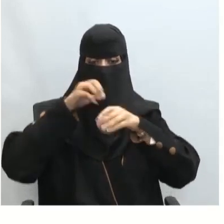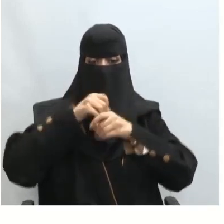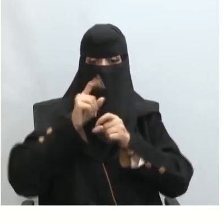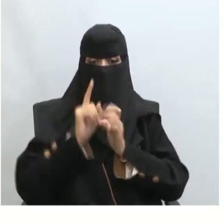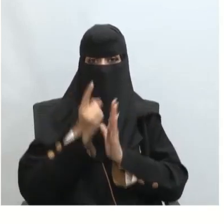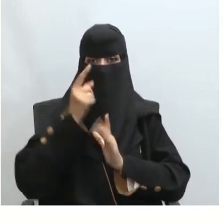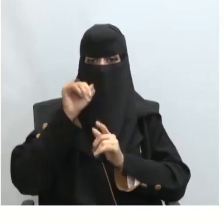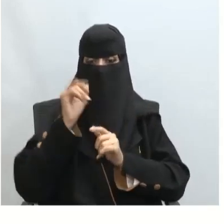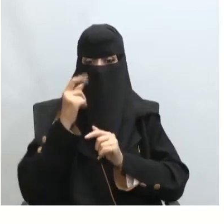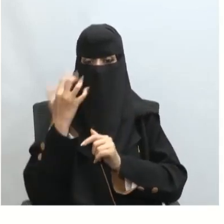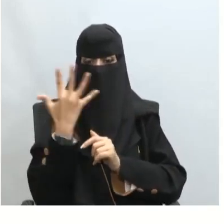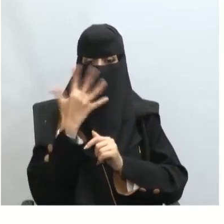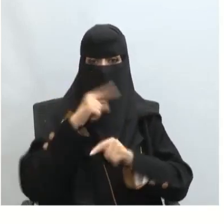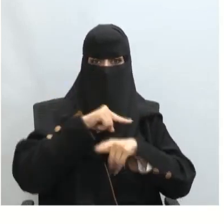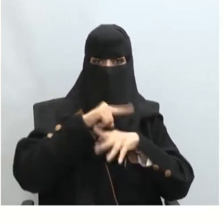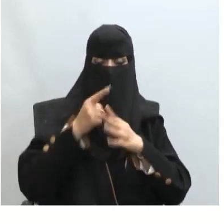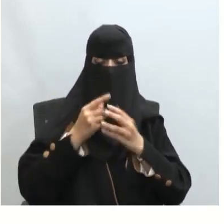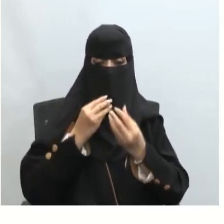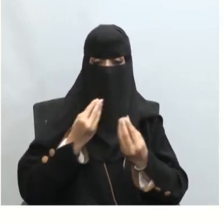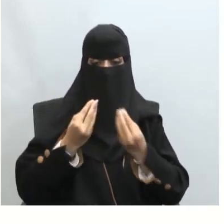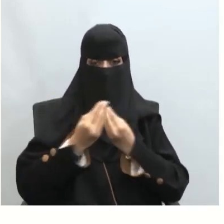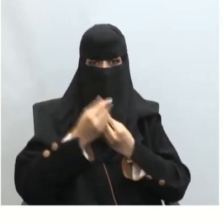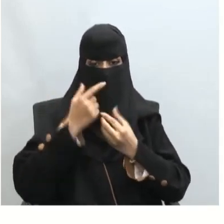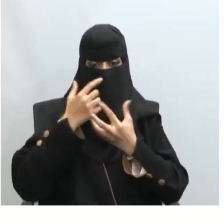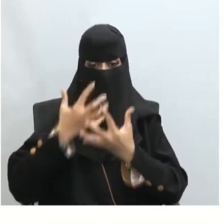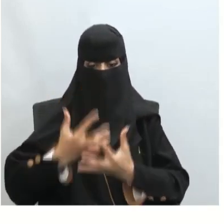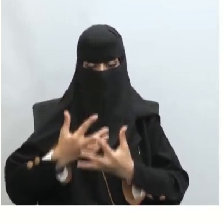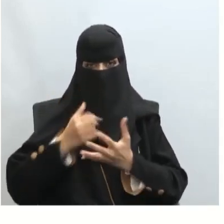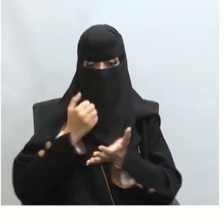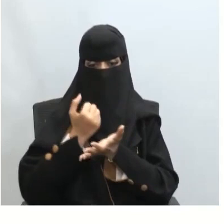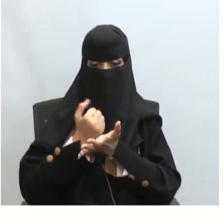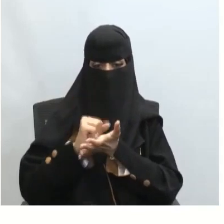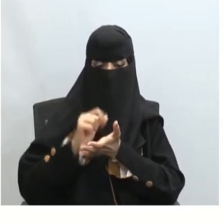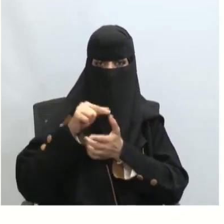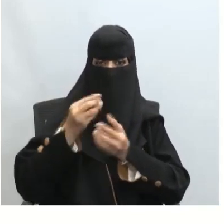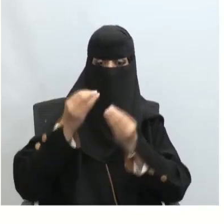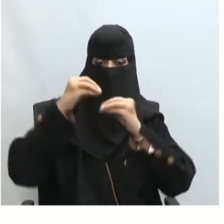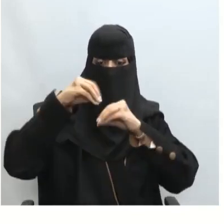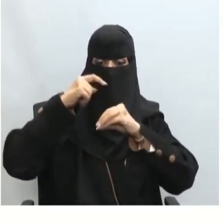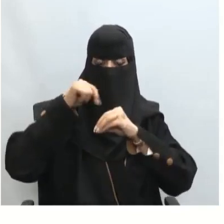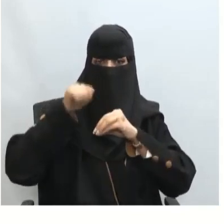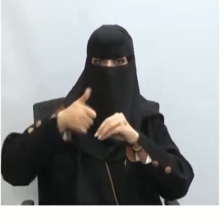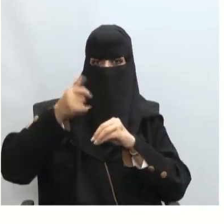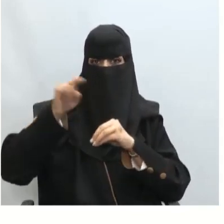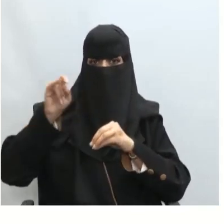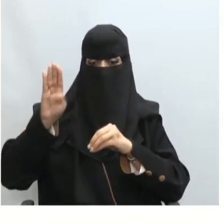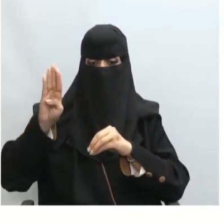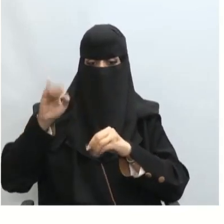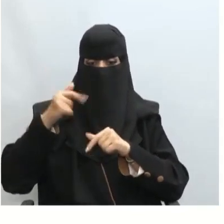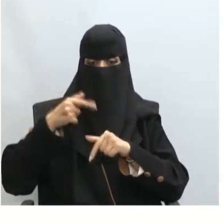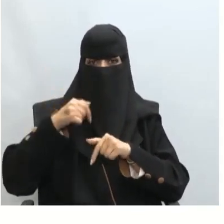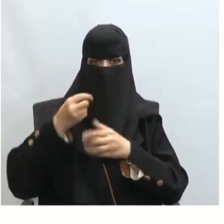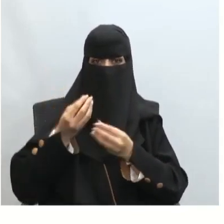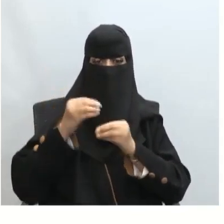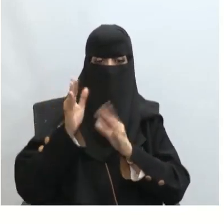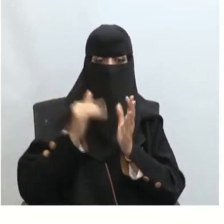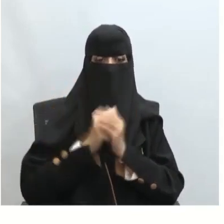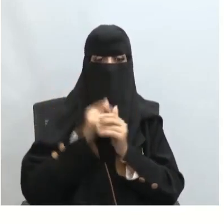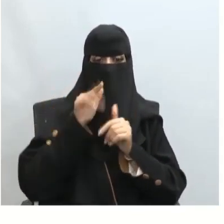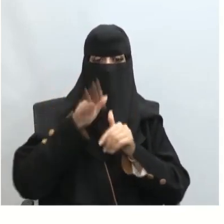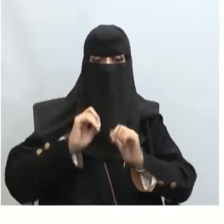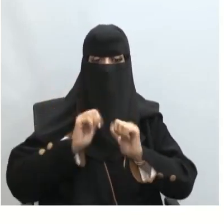ضمن واحد من خمسه انواع استبدال اكسده اختزال تكاثف حذف واضافه